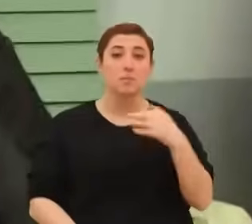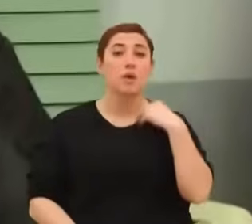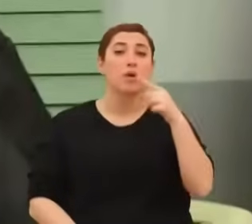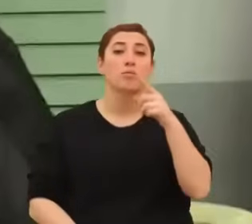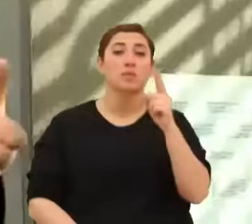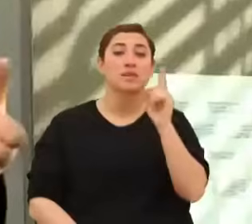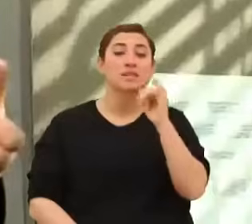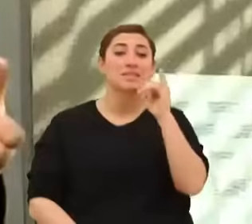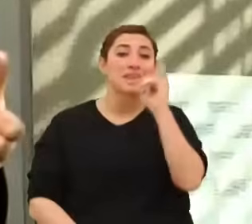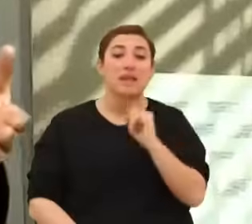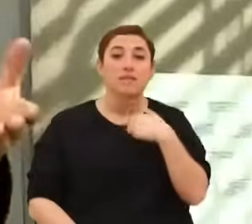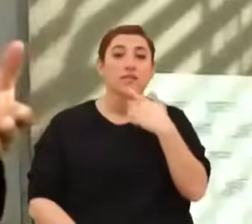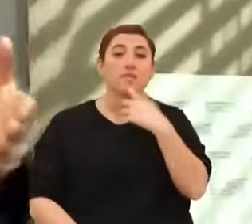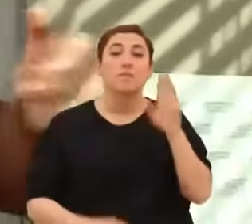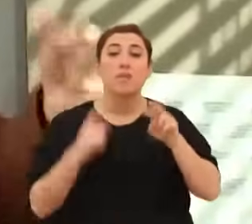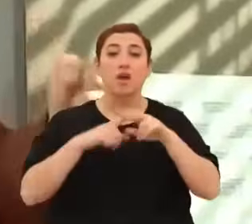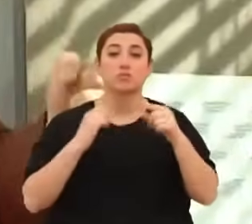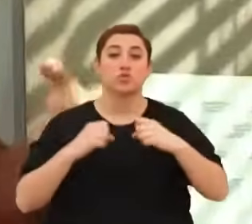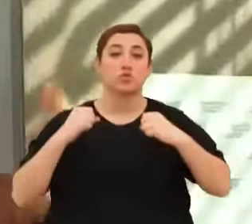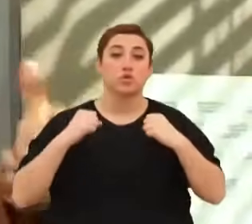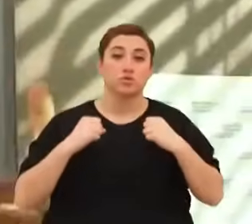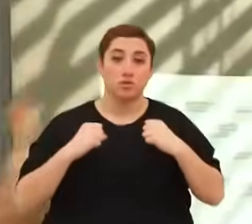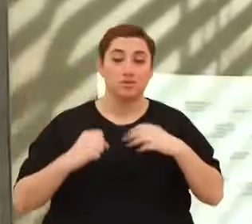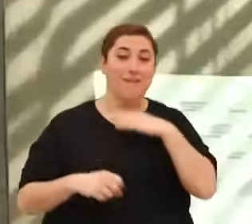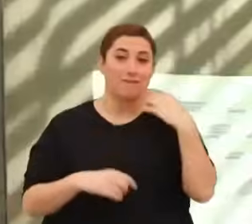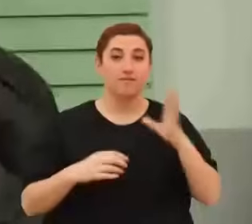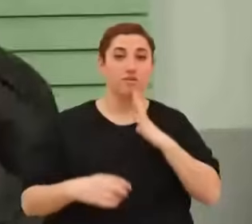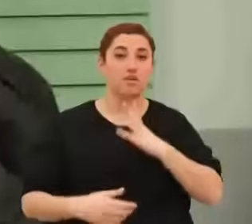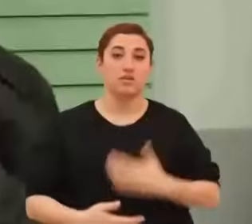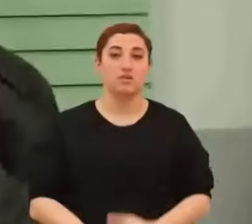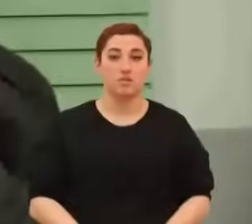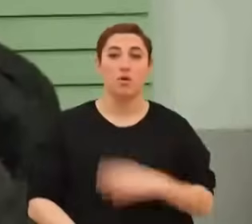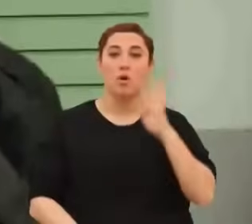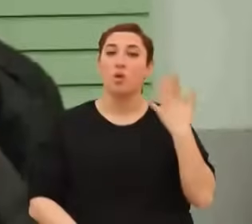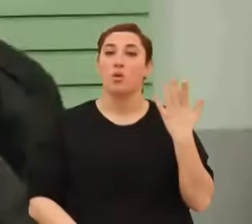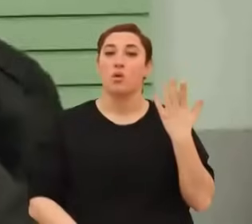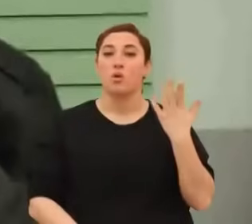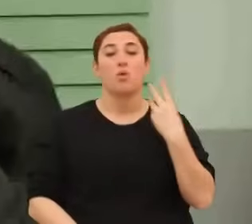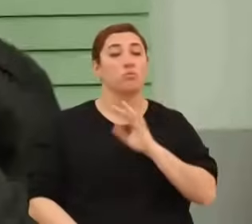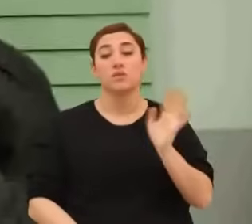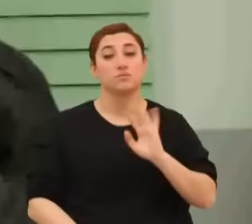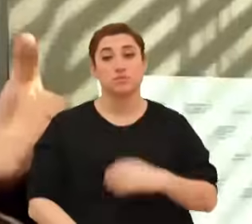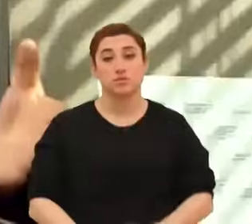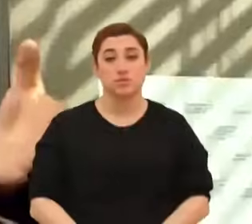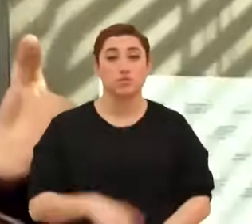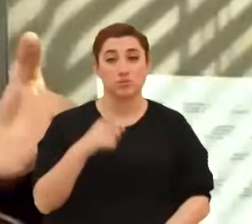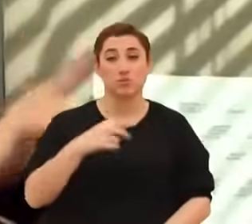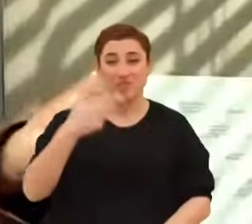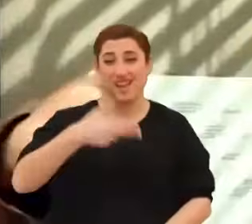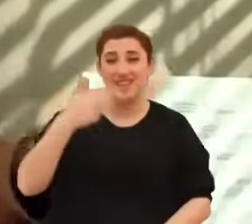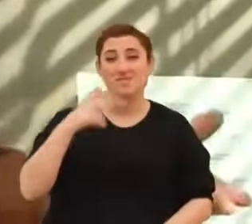ben bu kadar zayıf çiz demedim ki. Ayten bir kere tavlıydı, etli butluydu. Hayret bir şey ya, olmamış. Bu robot